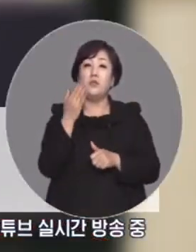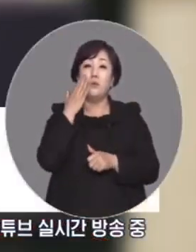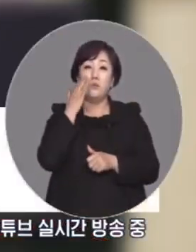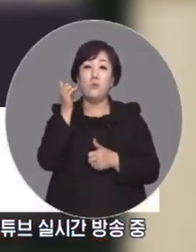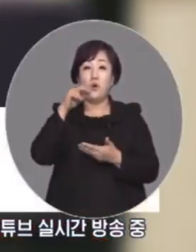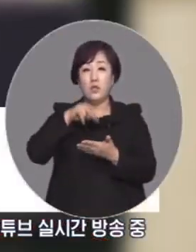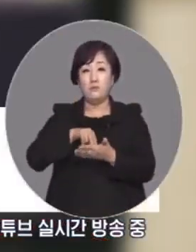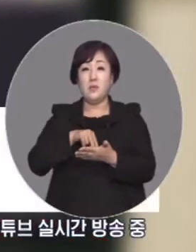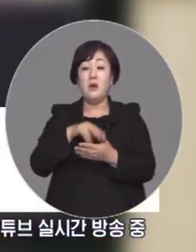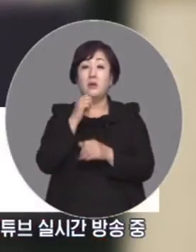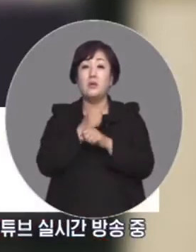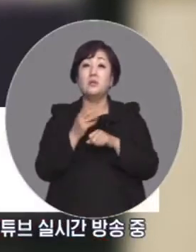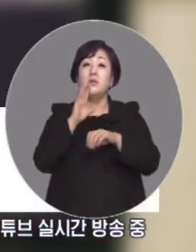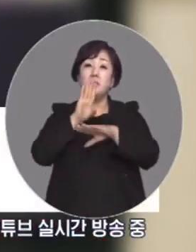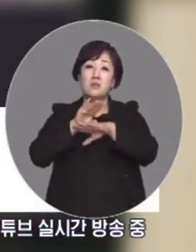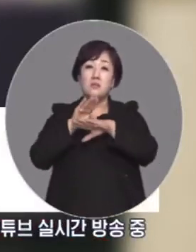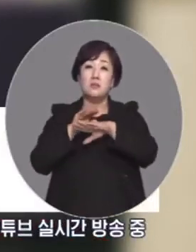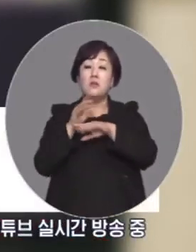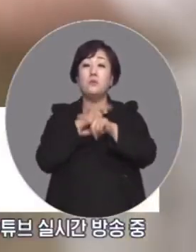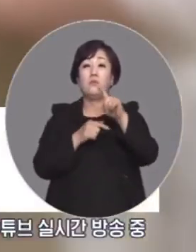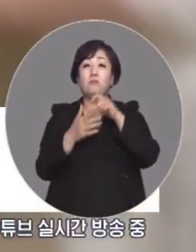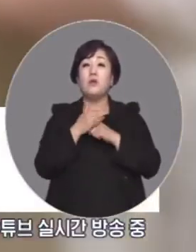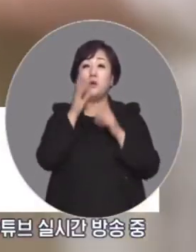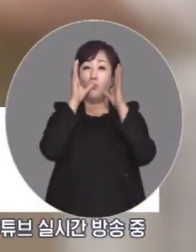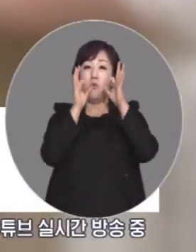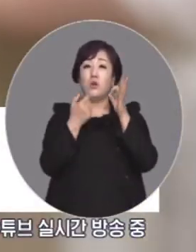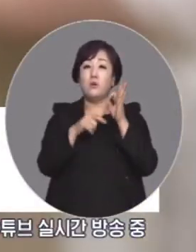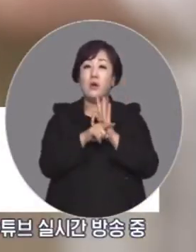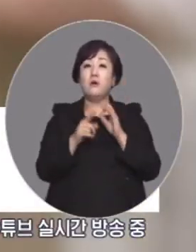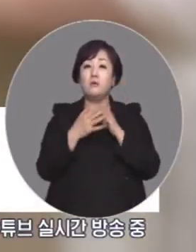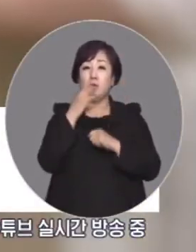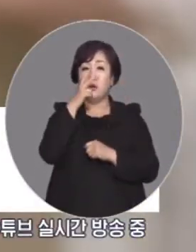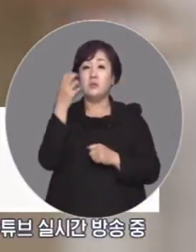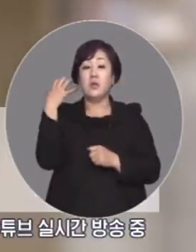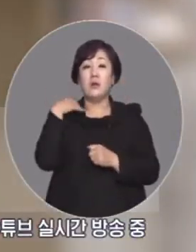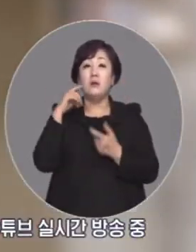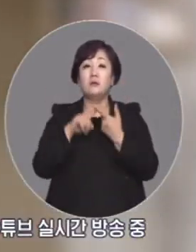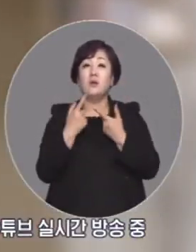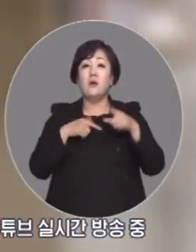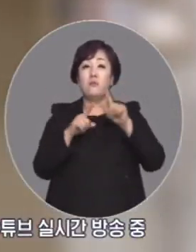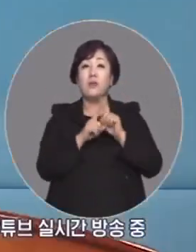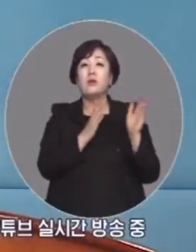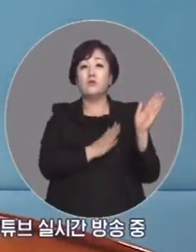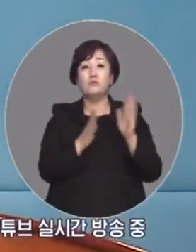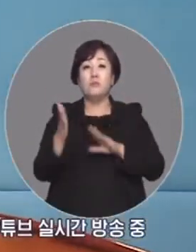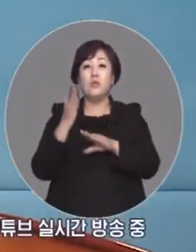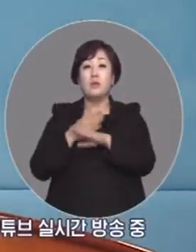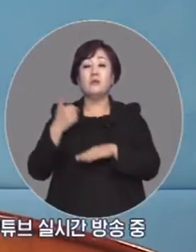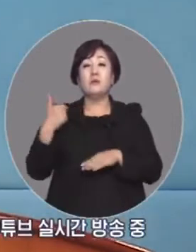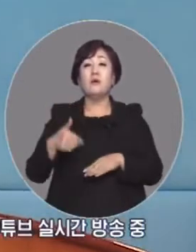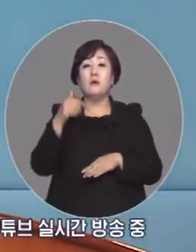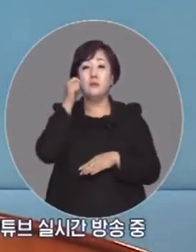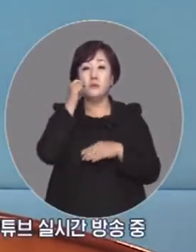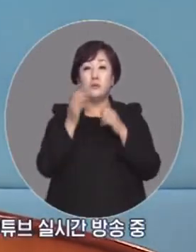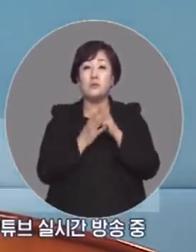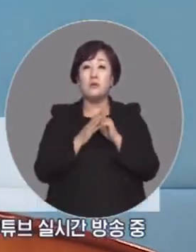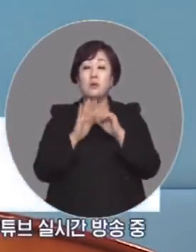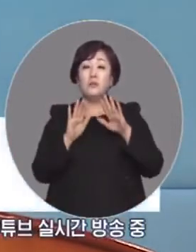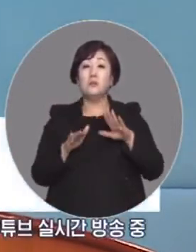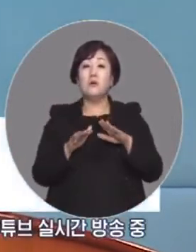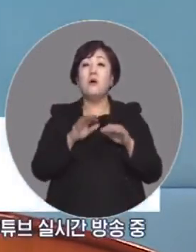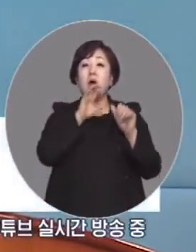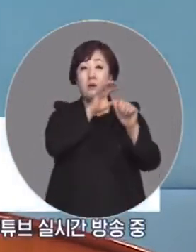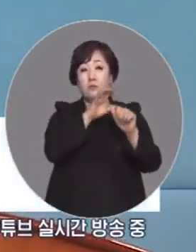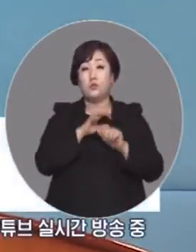부모들이 강력히 요청했던 CCTV 열람은 수사 지침상 여전히 불가능합니다. 경찰 수사 단계에서